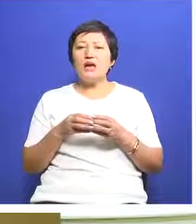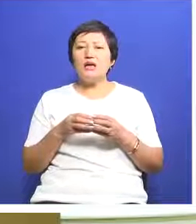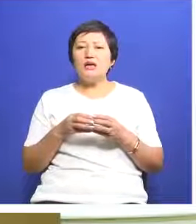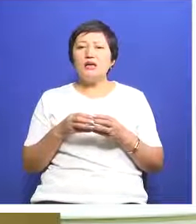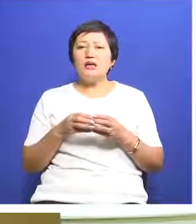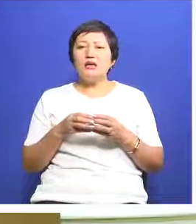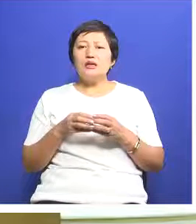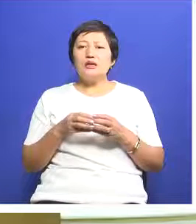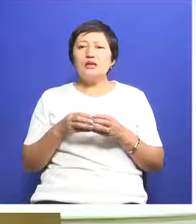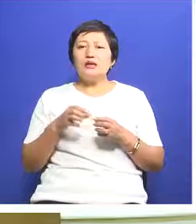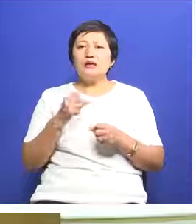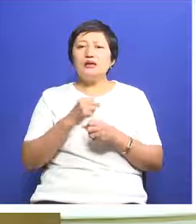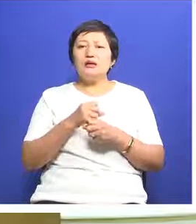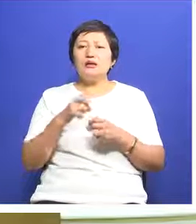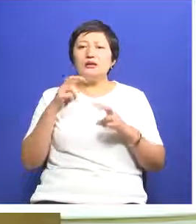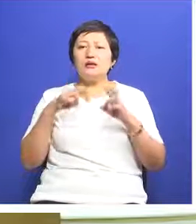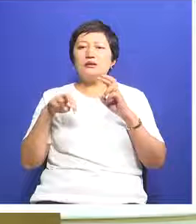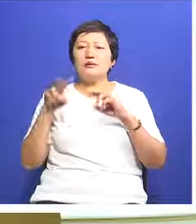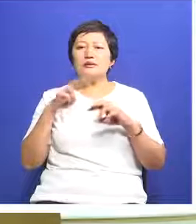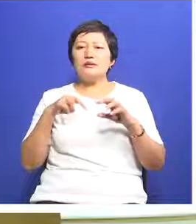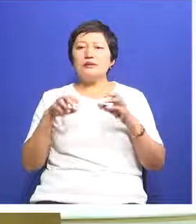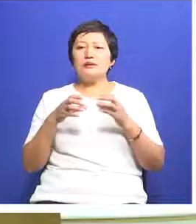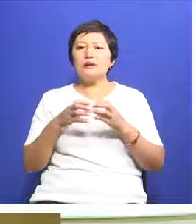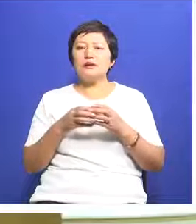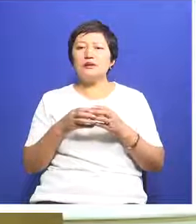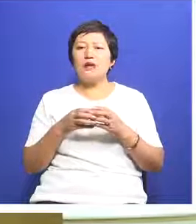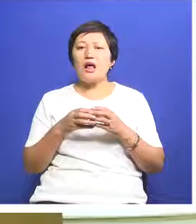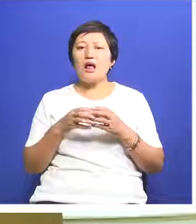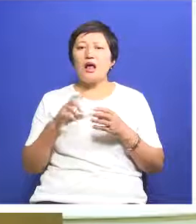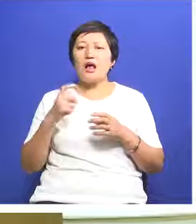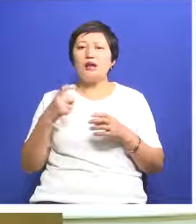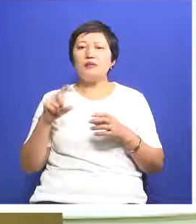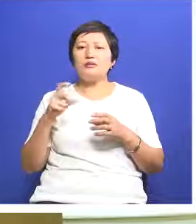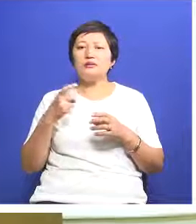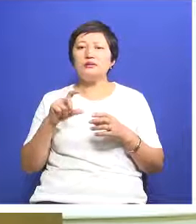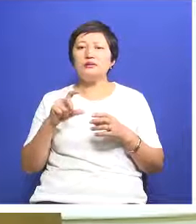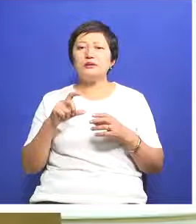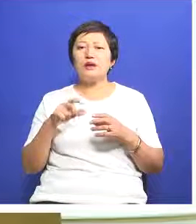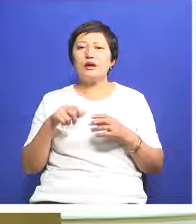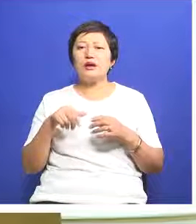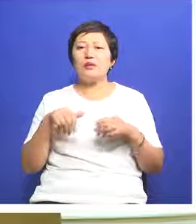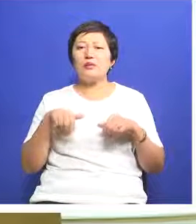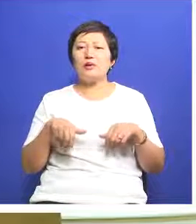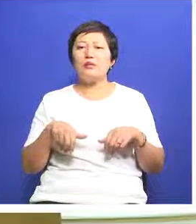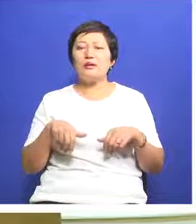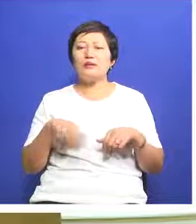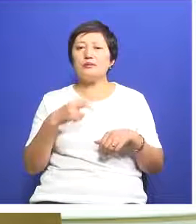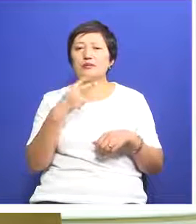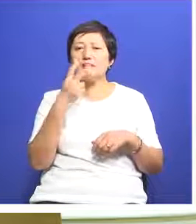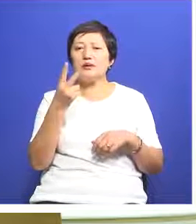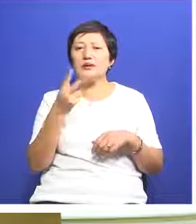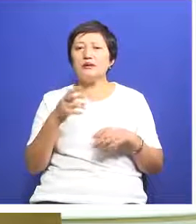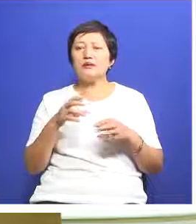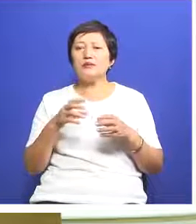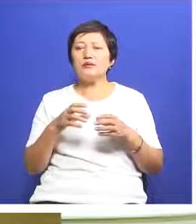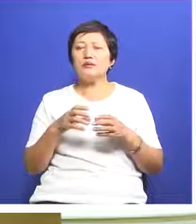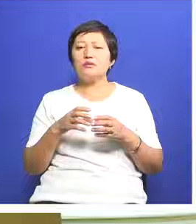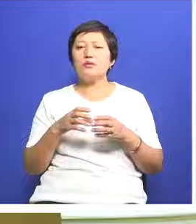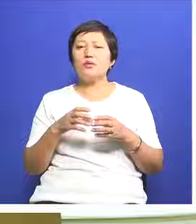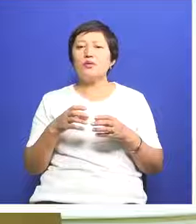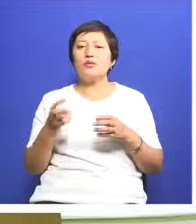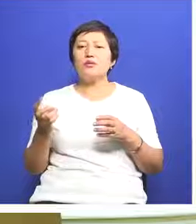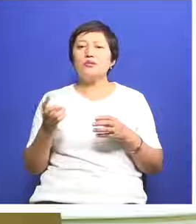келгенше аралап тұрамыз. Әлеуметтік маманымыз аралап тұрады. Жөнінде қолымыздан